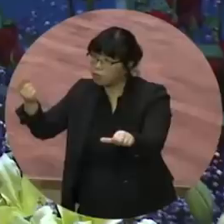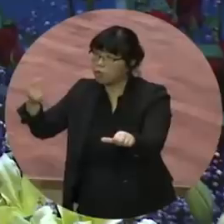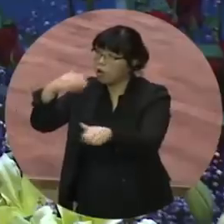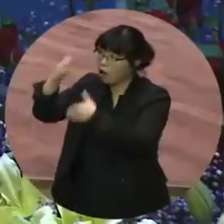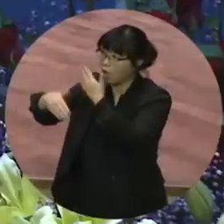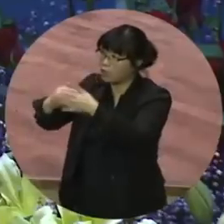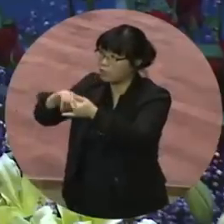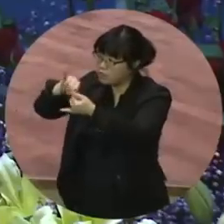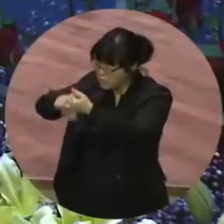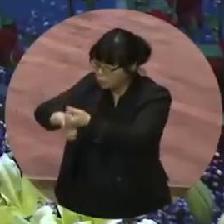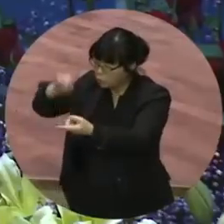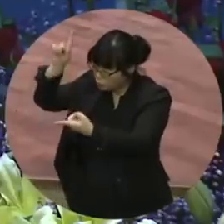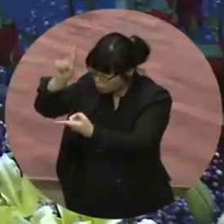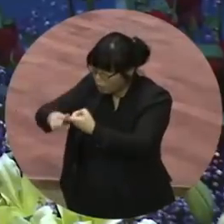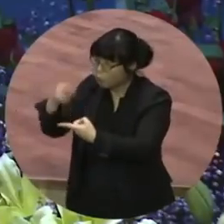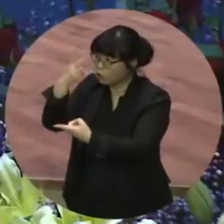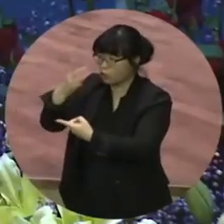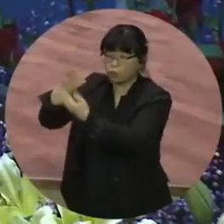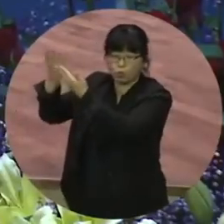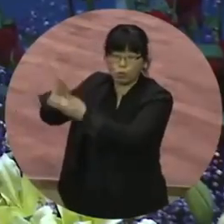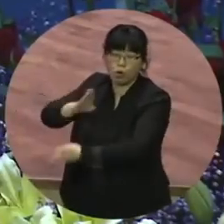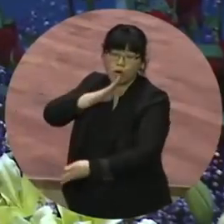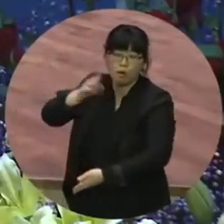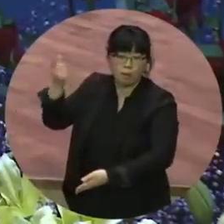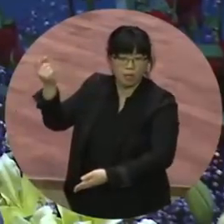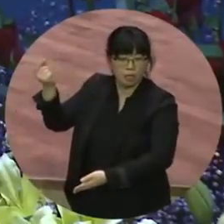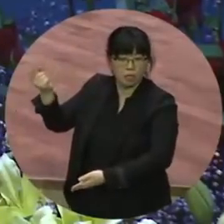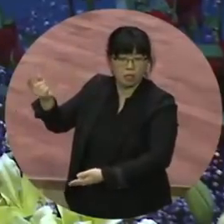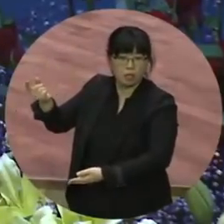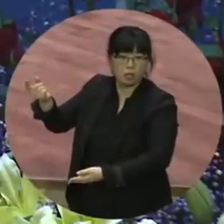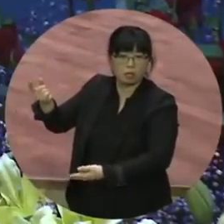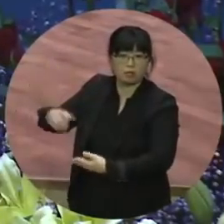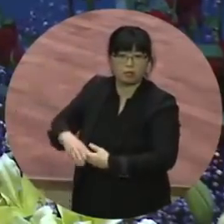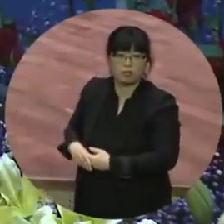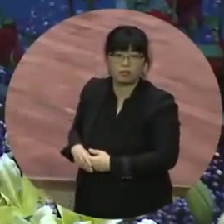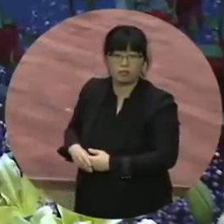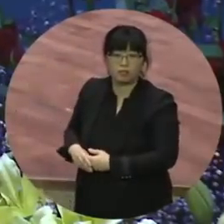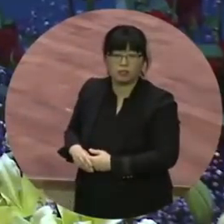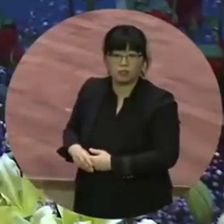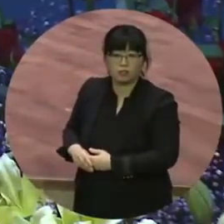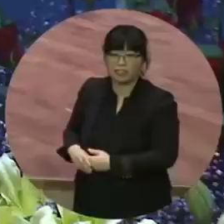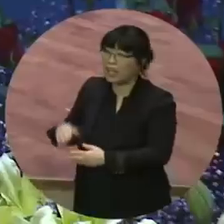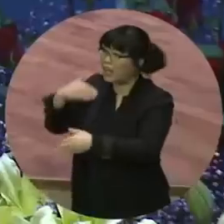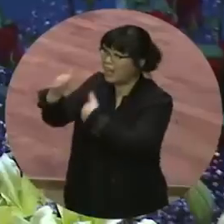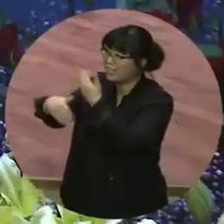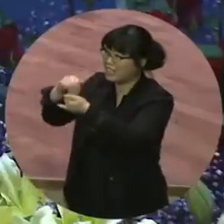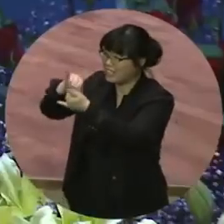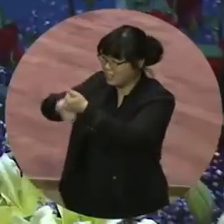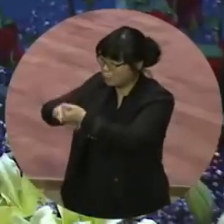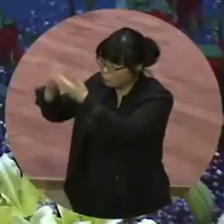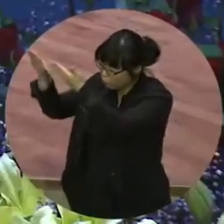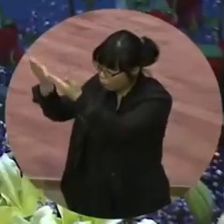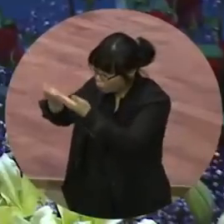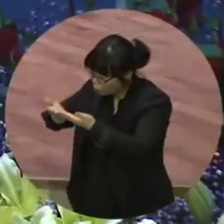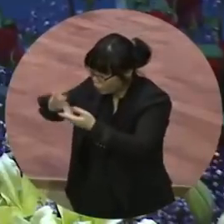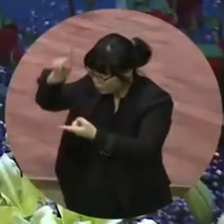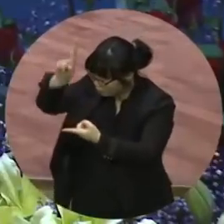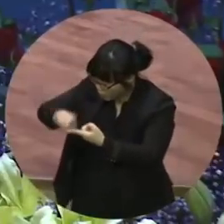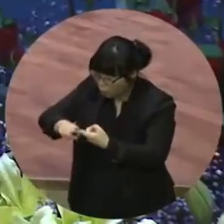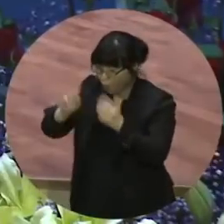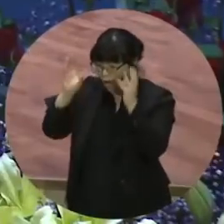분이고 그 약속을 통해서 그렇게 약속 성취를 보았기 때문에